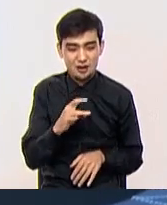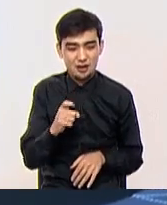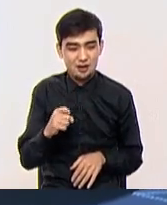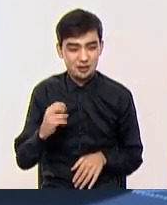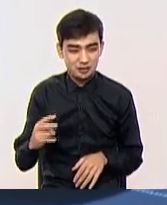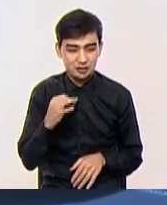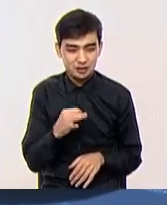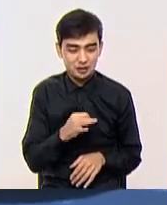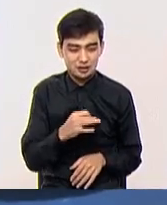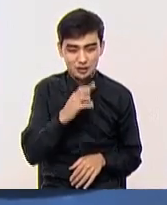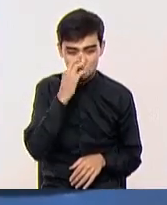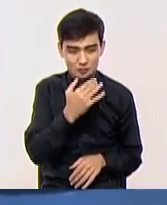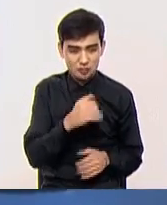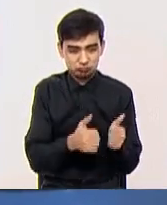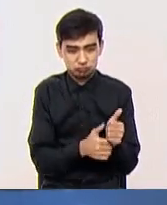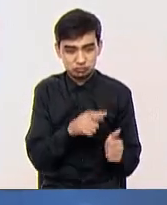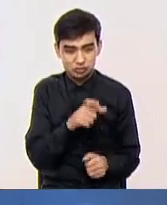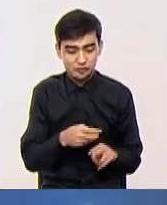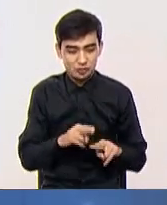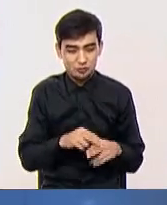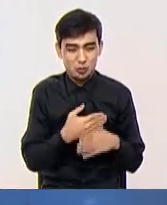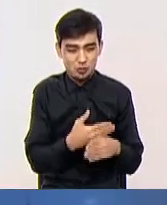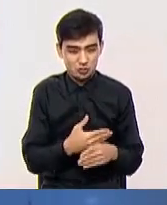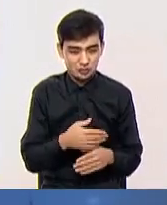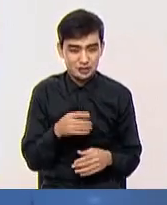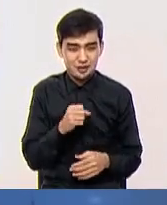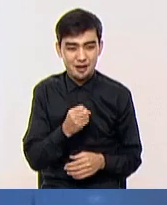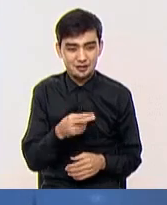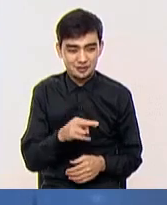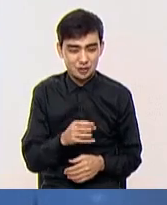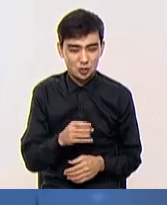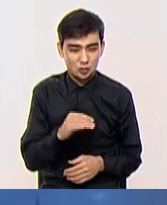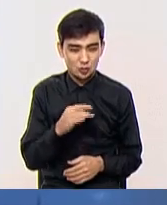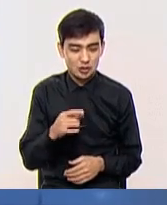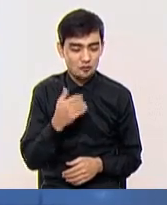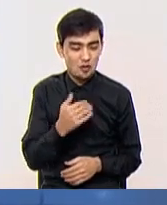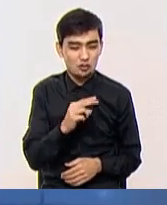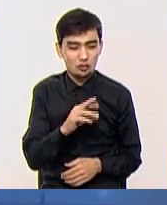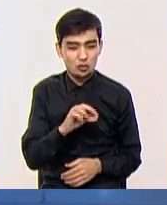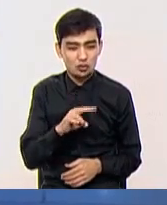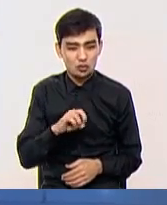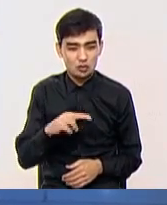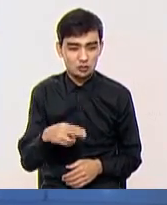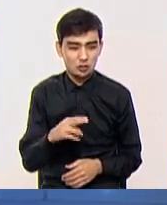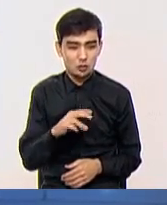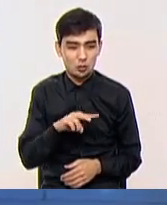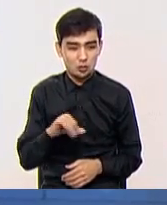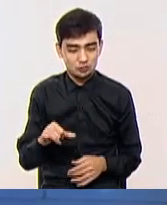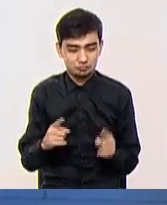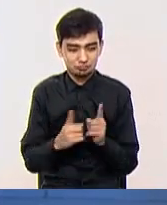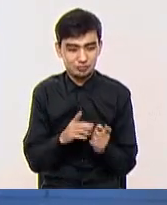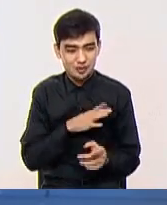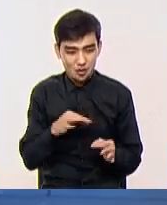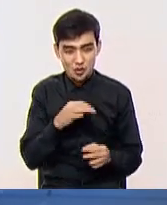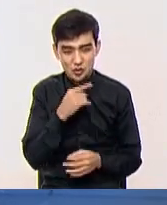госсекретаря сша по делам южной и центральной азии дональдом лу но с учетом того что санкции часто направленный